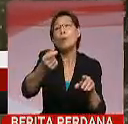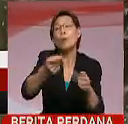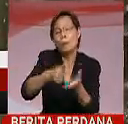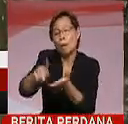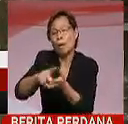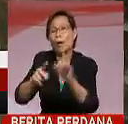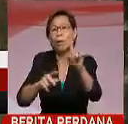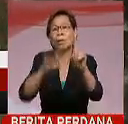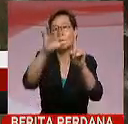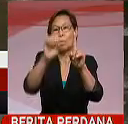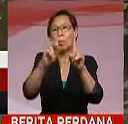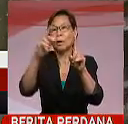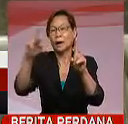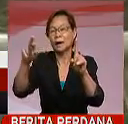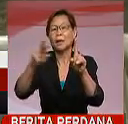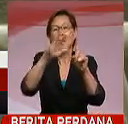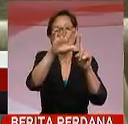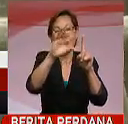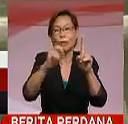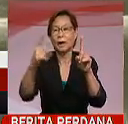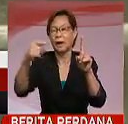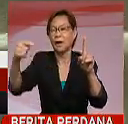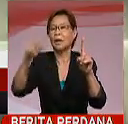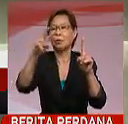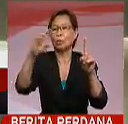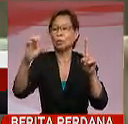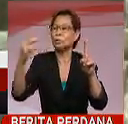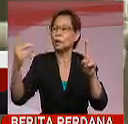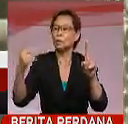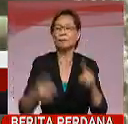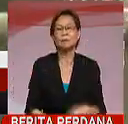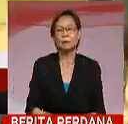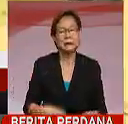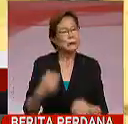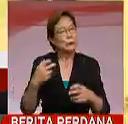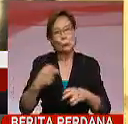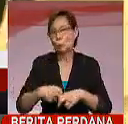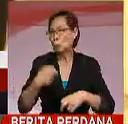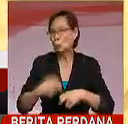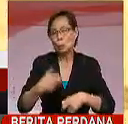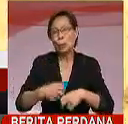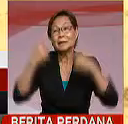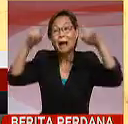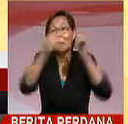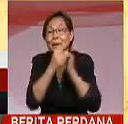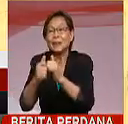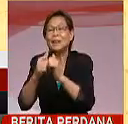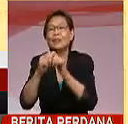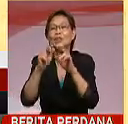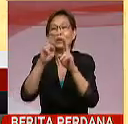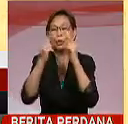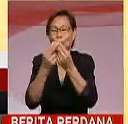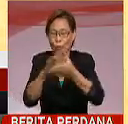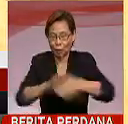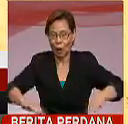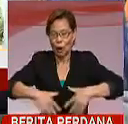antara RM150,000 hingga RM200,000. Operasi mencabar berkenaan dijayakan bersama Unit Penyelamat